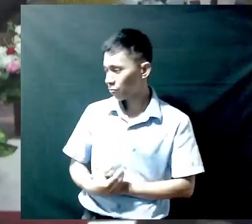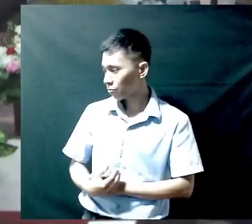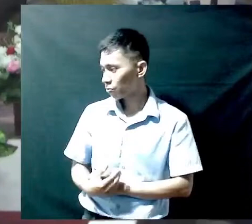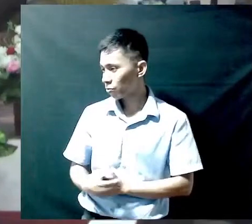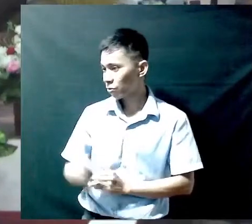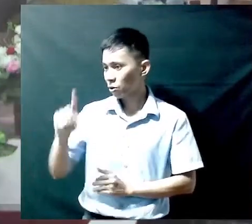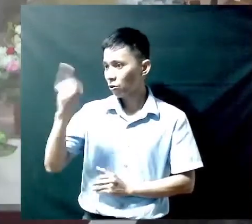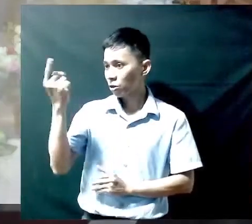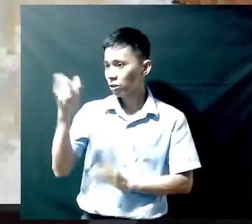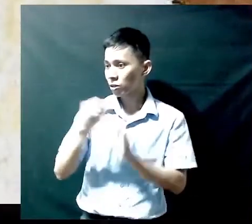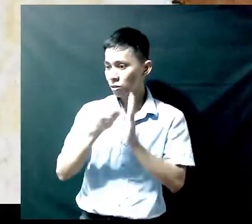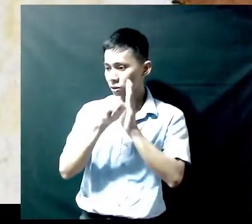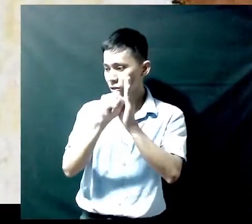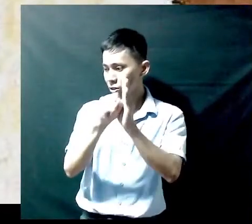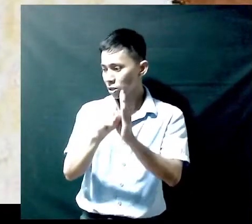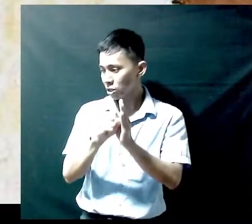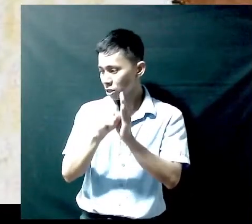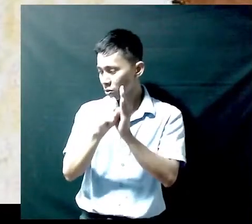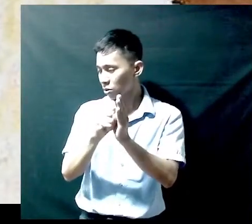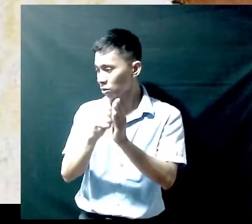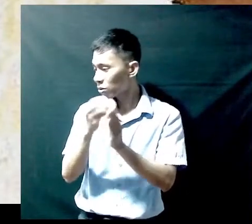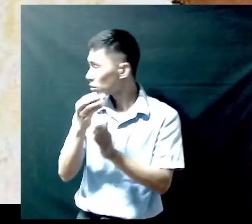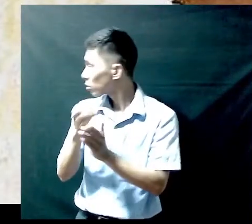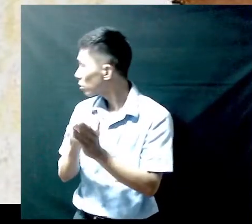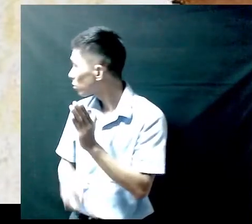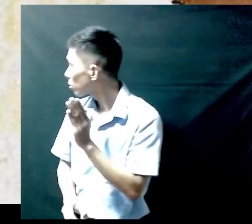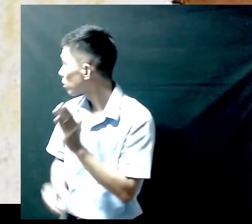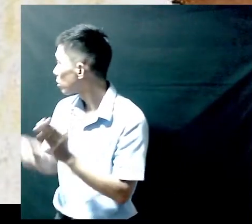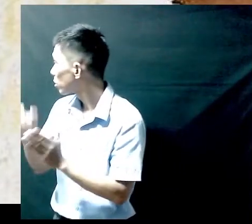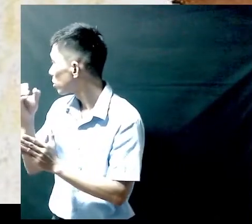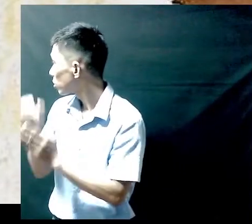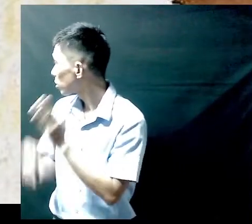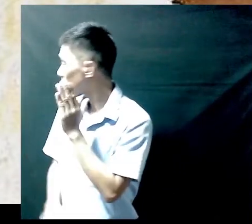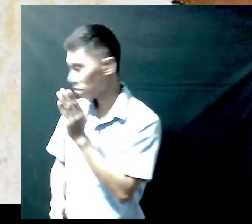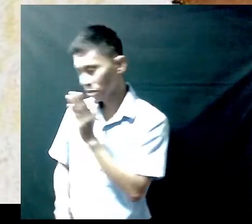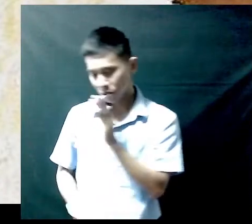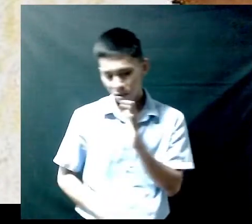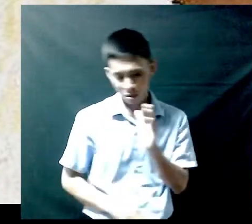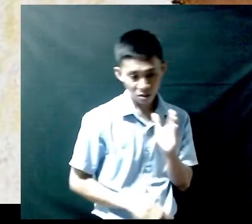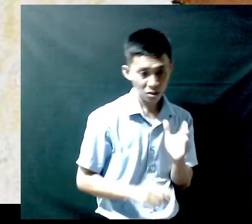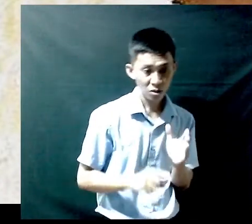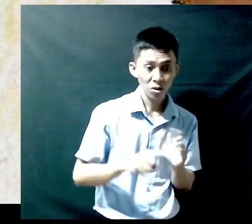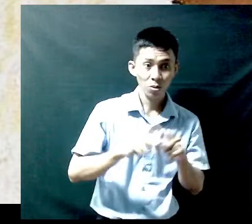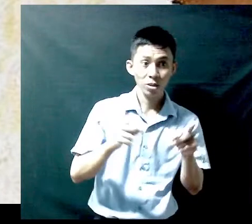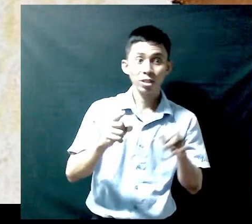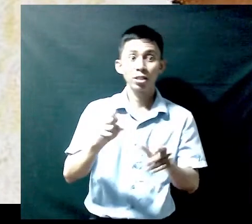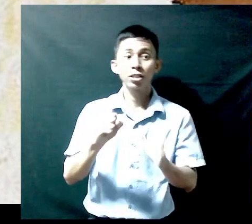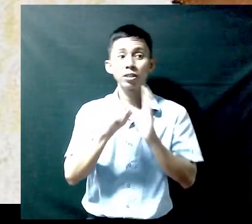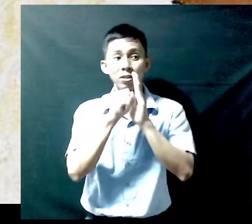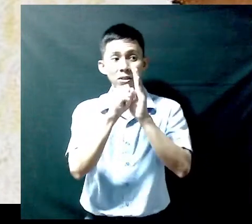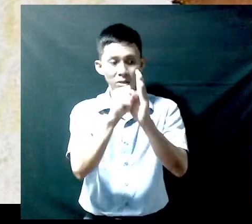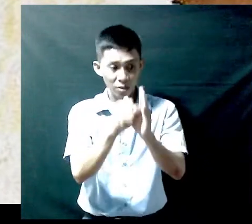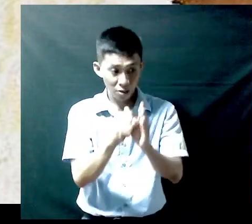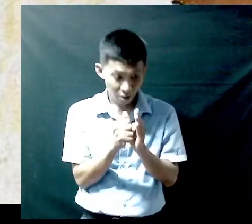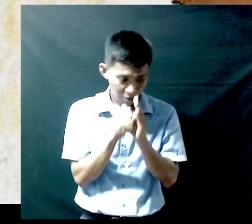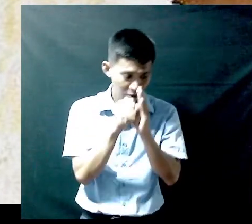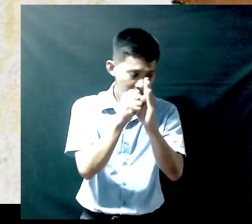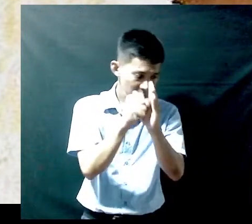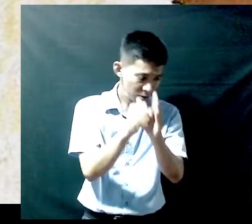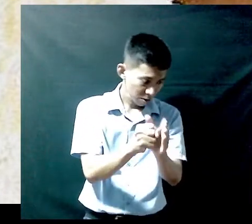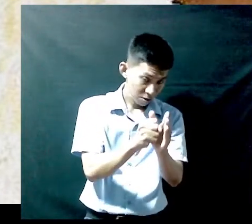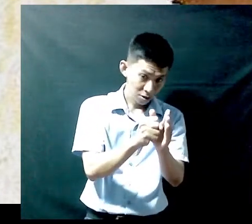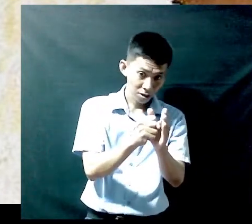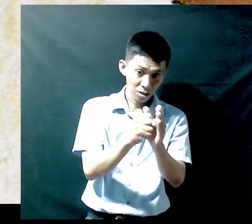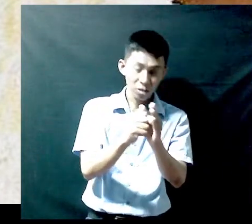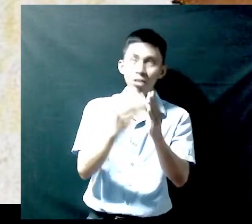Samuel 2:18, and I like this one. Ano po sinabi yan? But Samuel ministered before